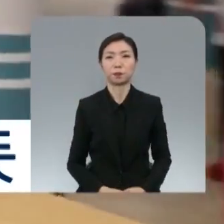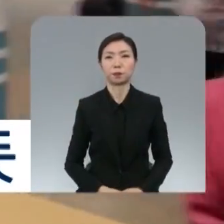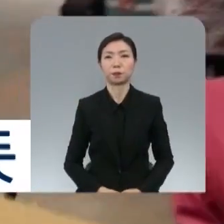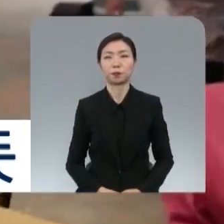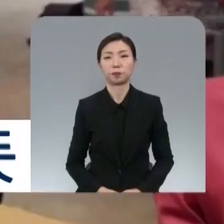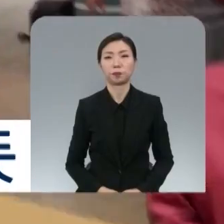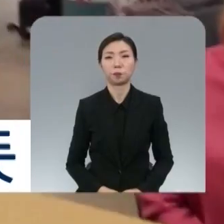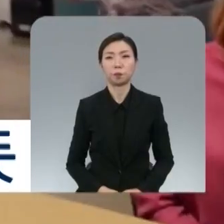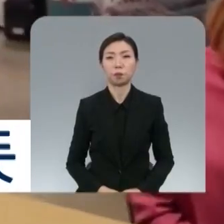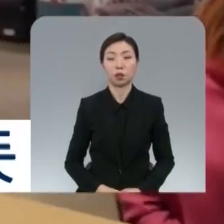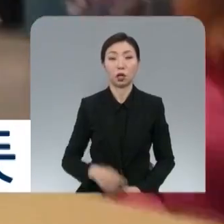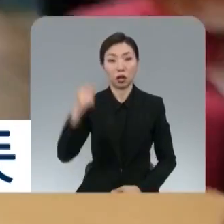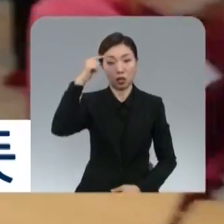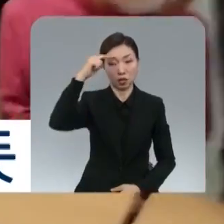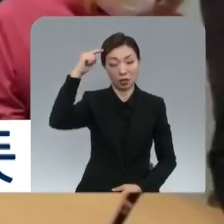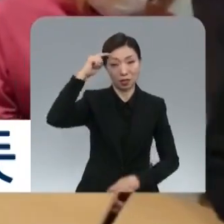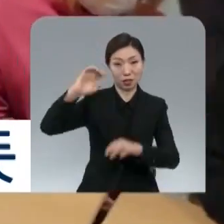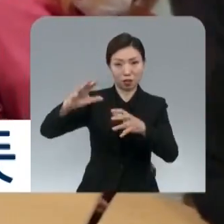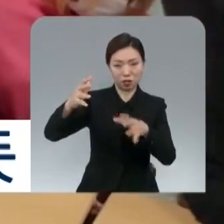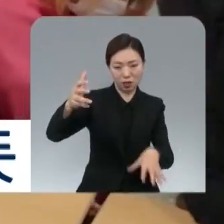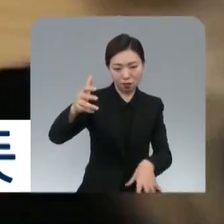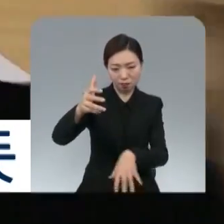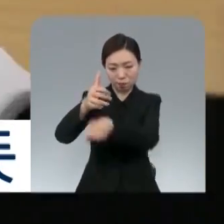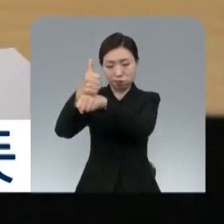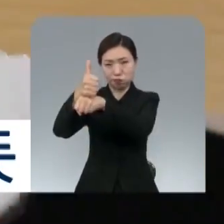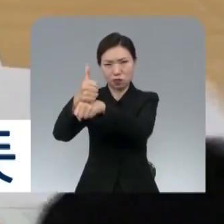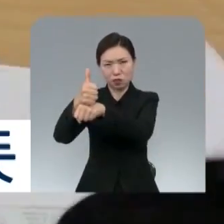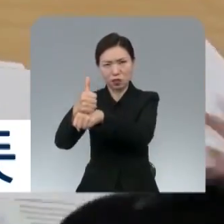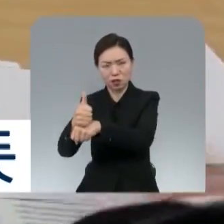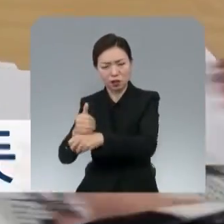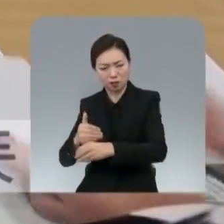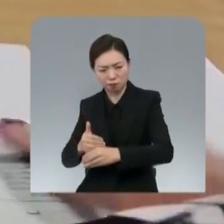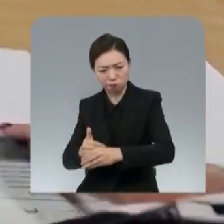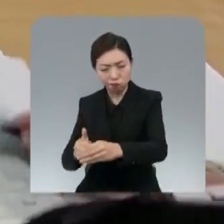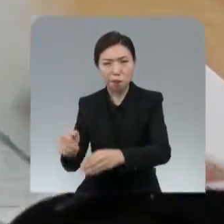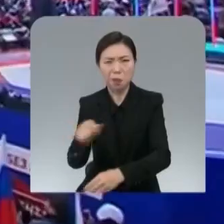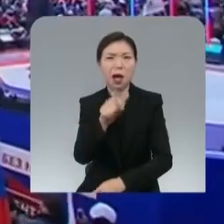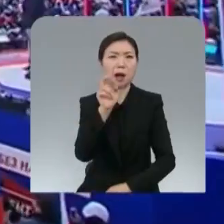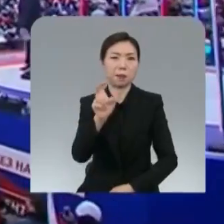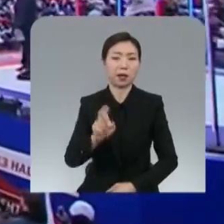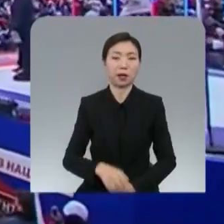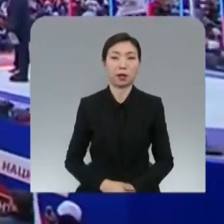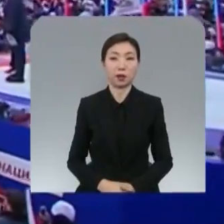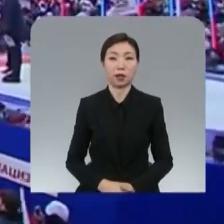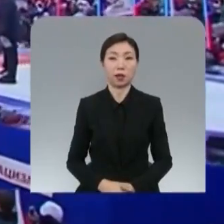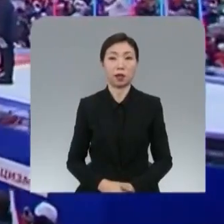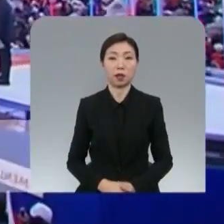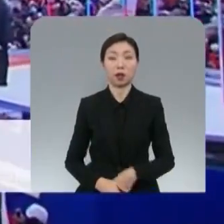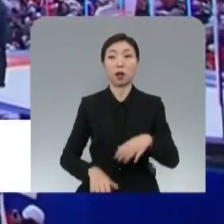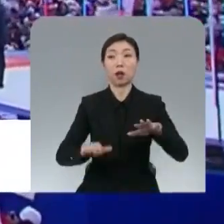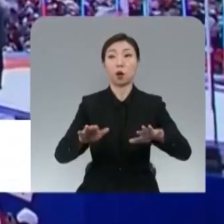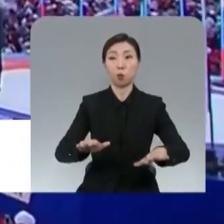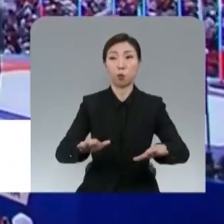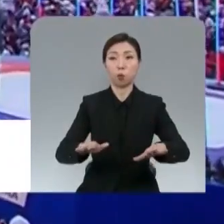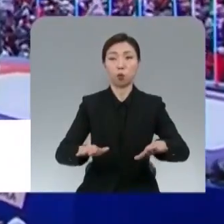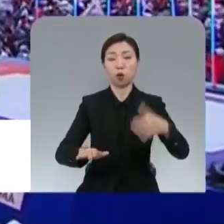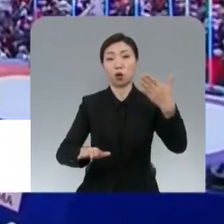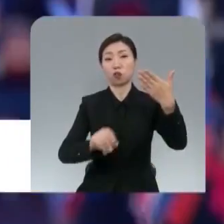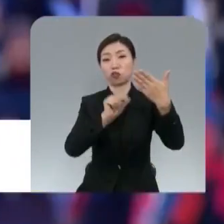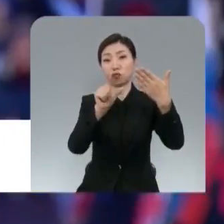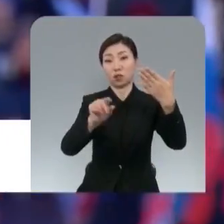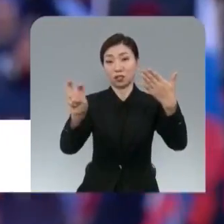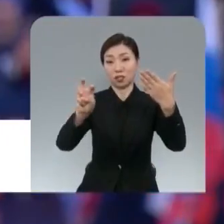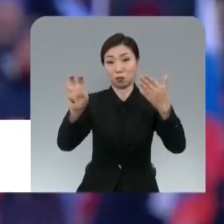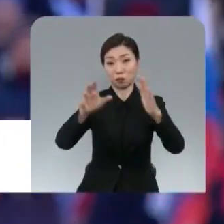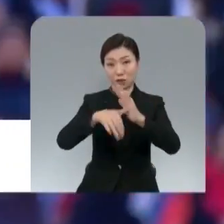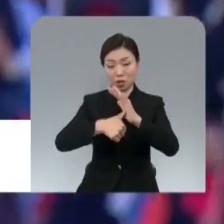따라 합병 절차가 일사천리로 진행될 것이란 전망입니다. 이르면 30일 푸틴 대통령이